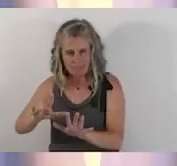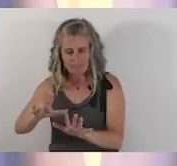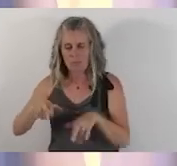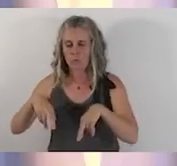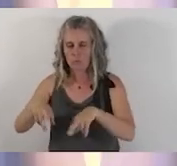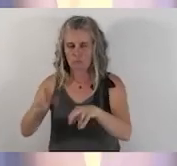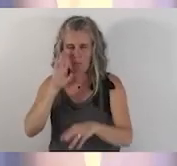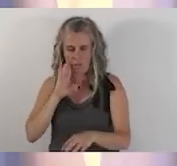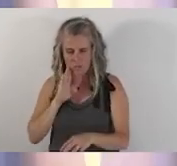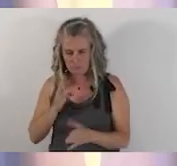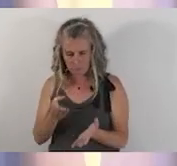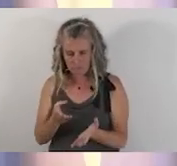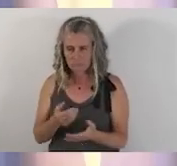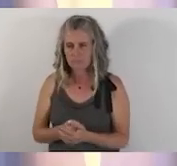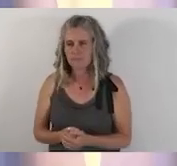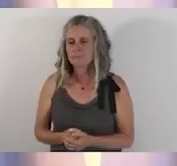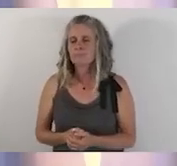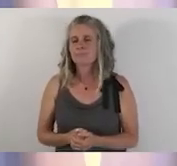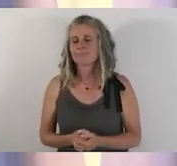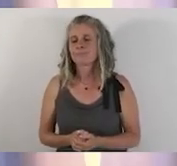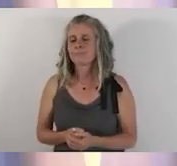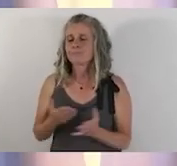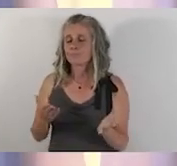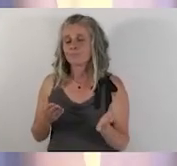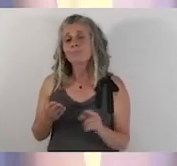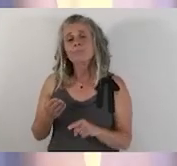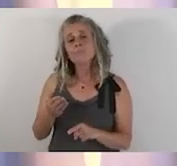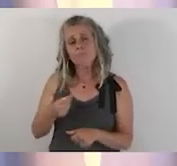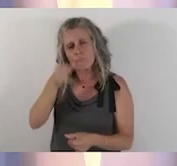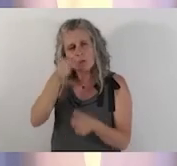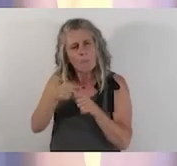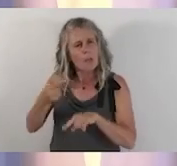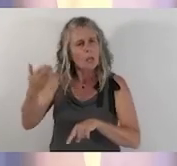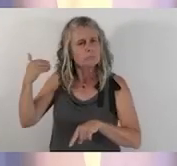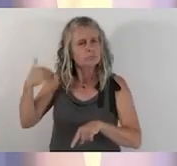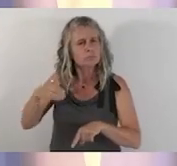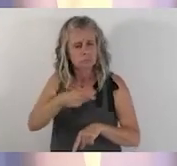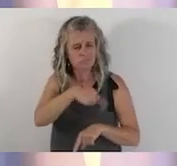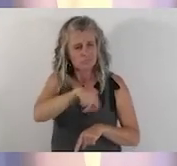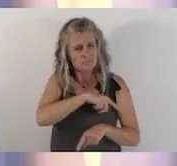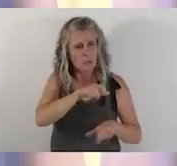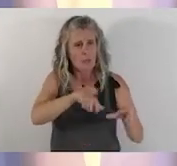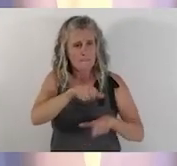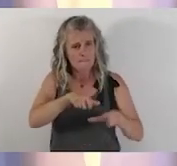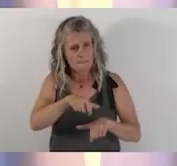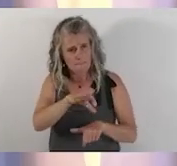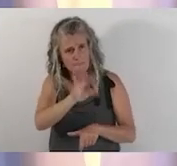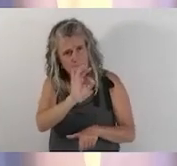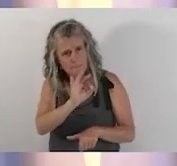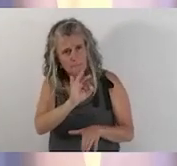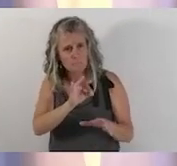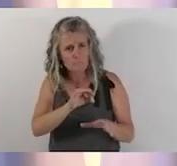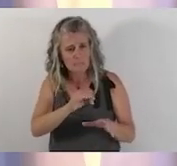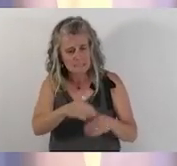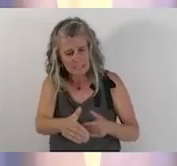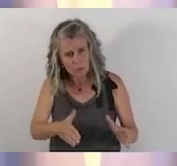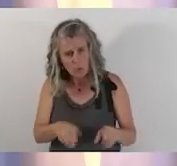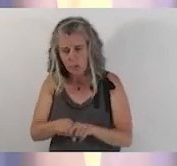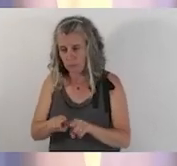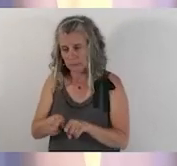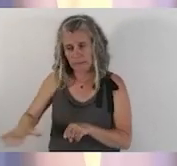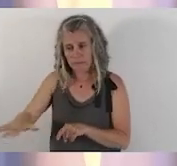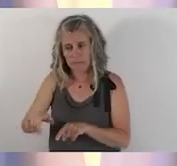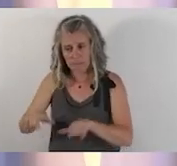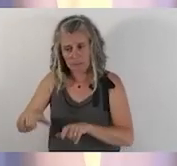On se rappelle qu'avec la mairie de secteur et les habitants et les associations du quartier, nous avions mené ce qu'on a appelé une contribution citoyenne